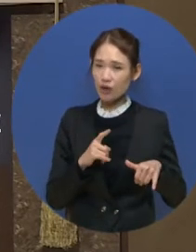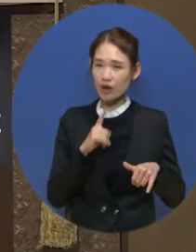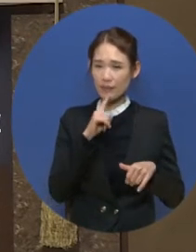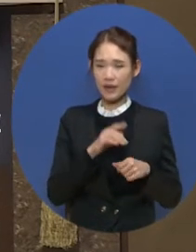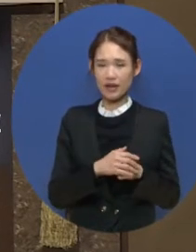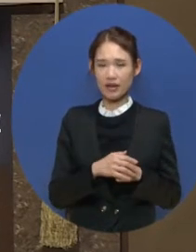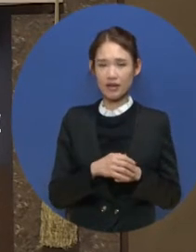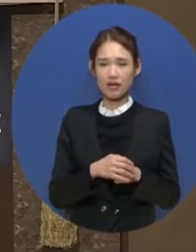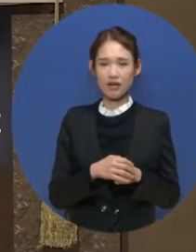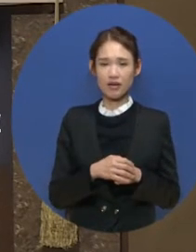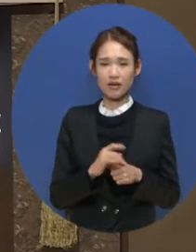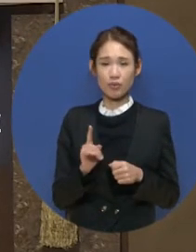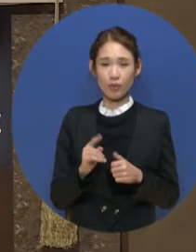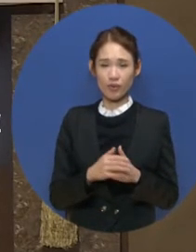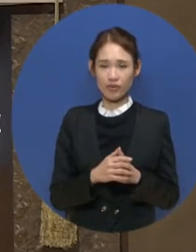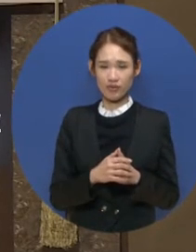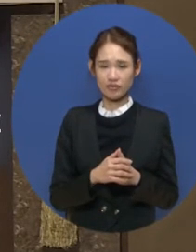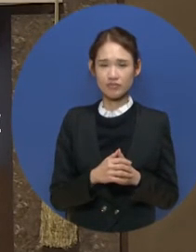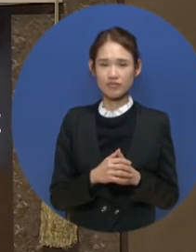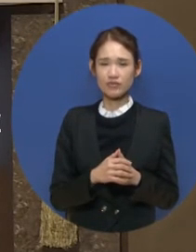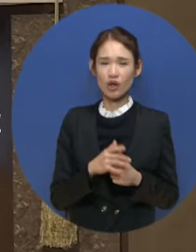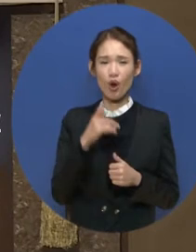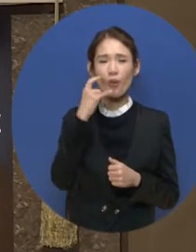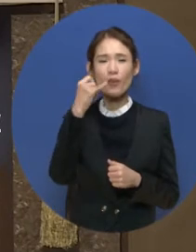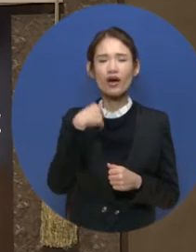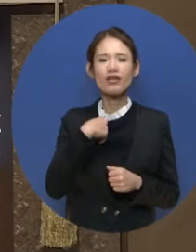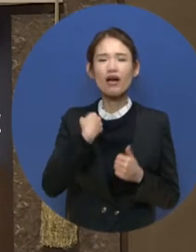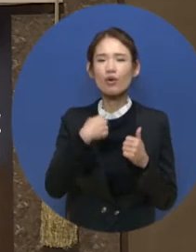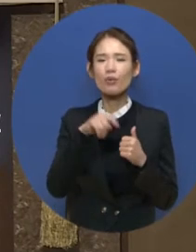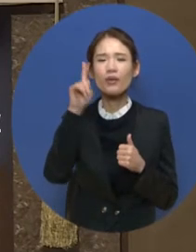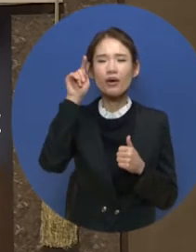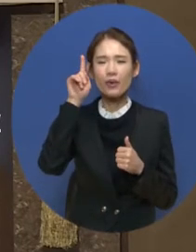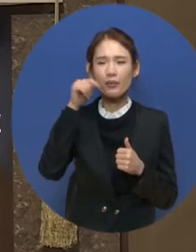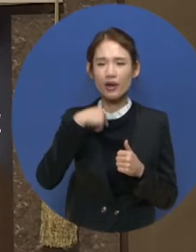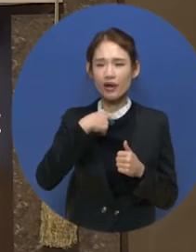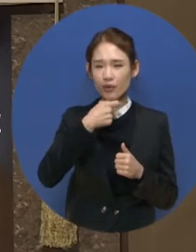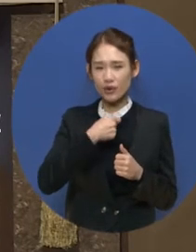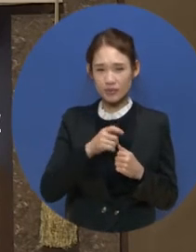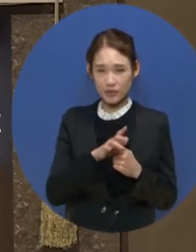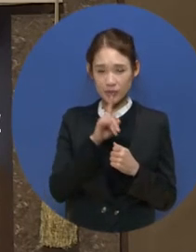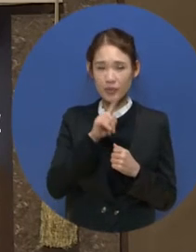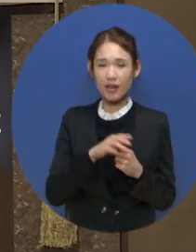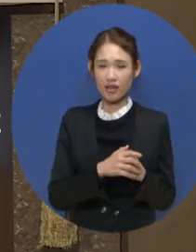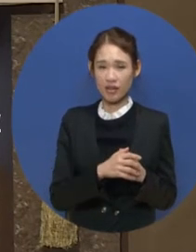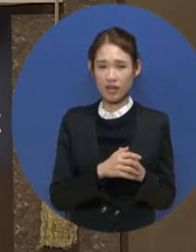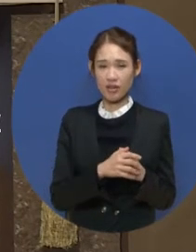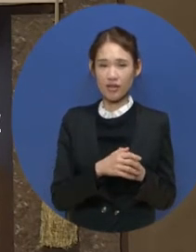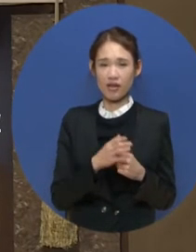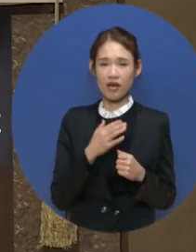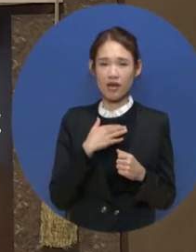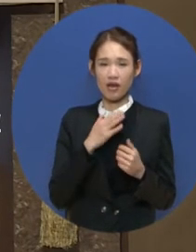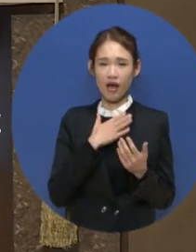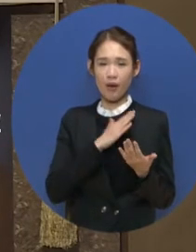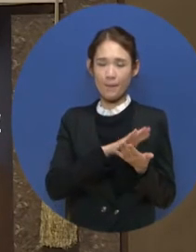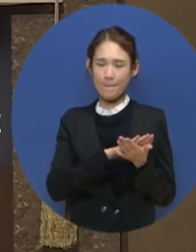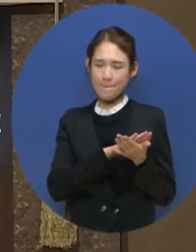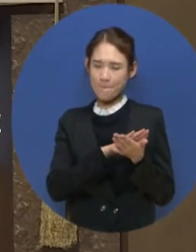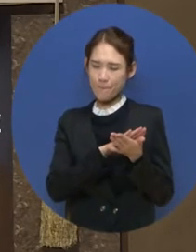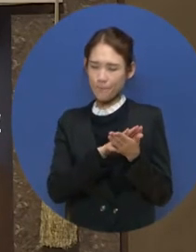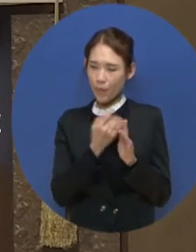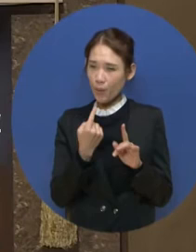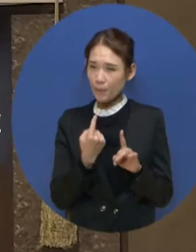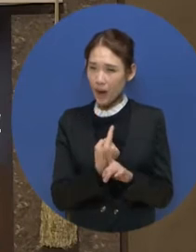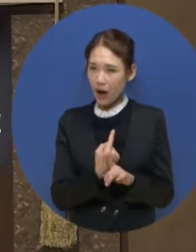이렇게 얘기 아들은 거예요 엄마 그 교육 매일 받으면 안 돼 이렇게 그건 자기한테 변화가 생겼다는 걸 못